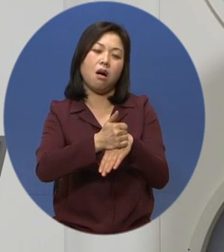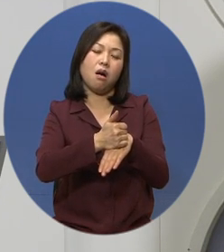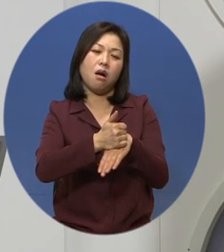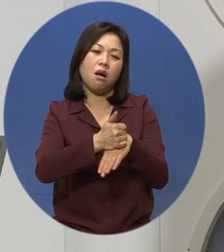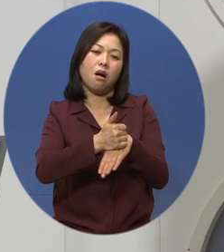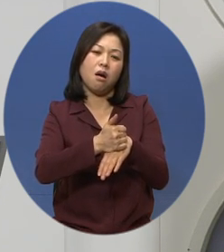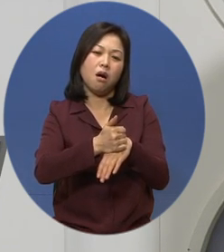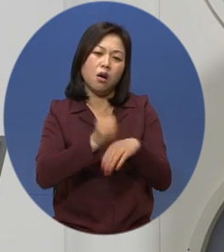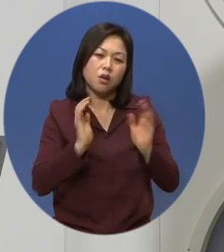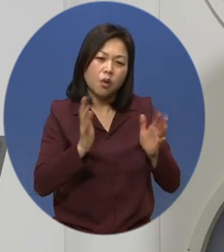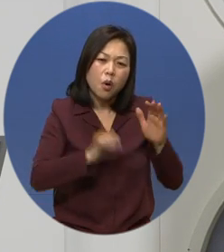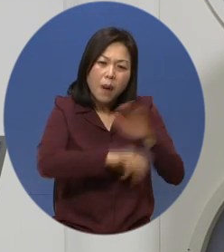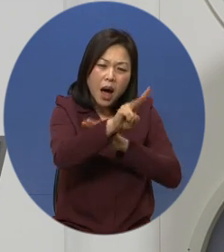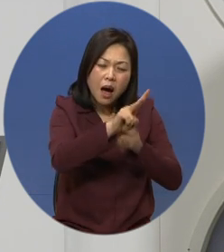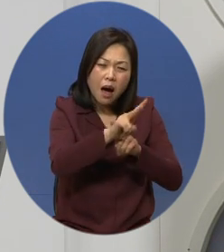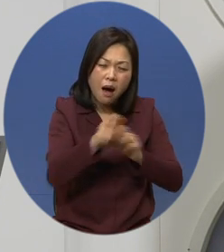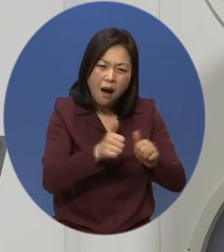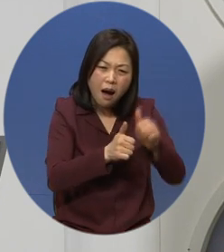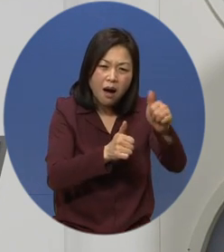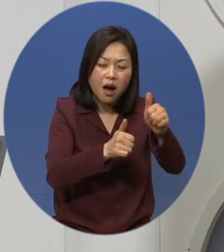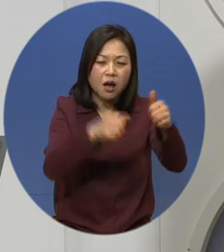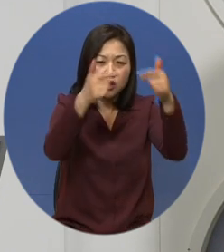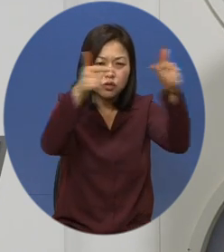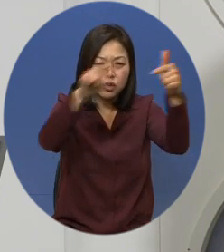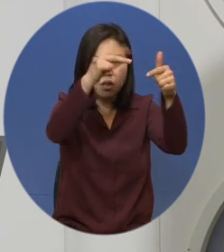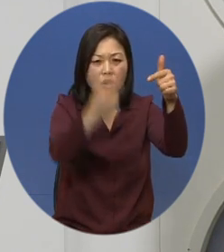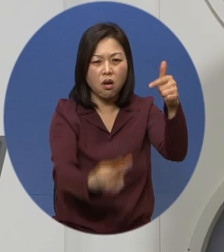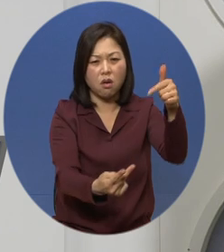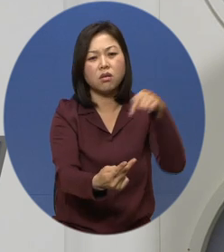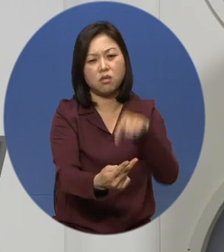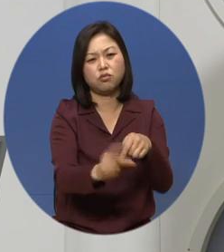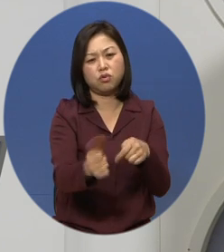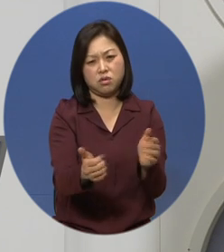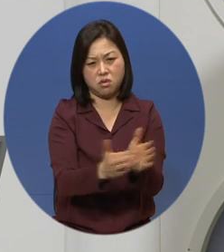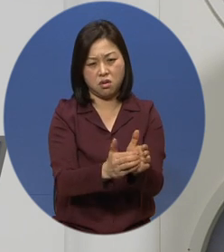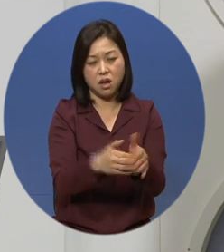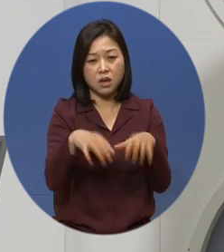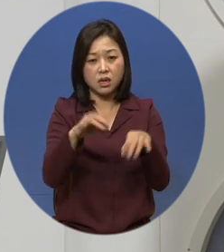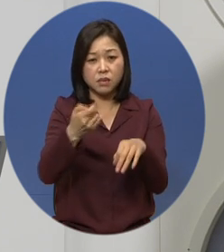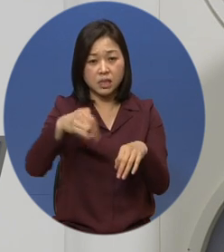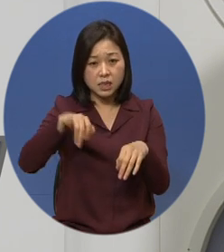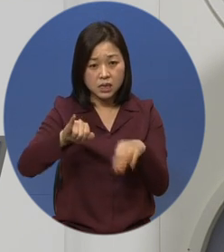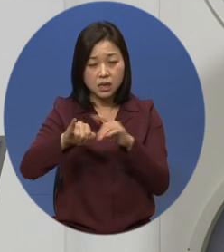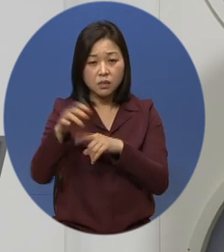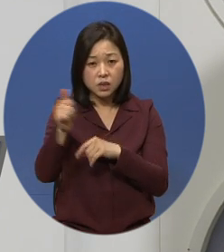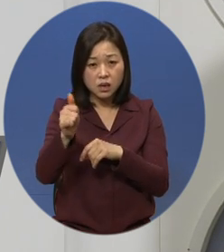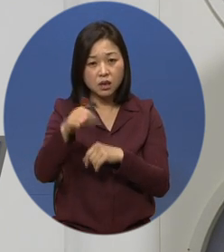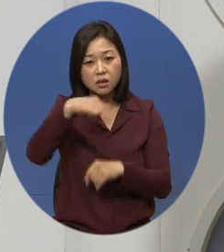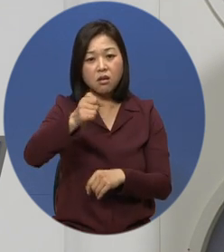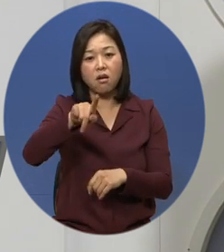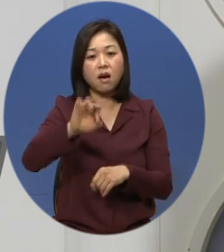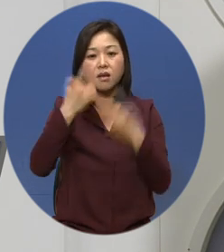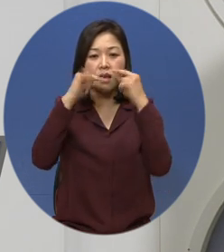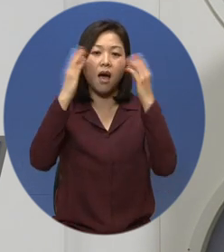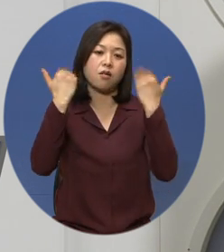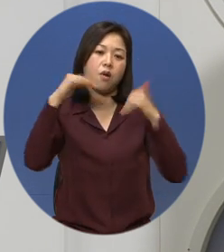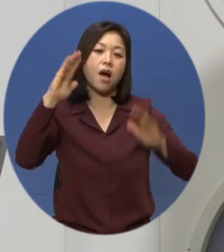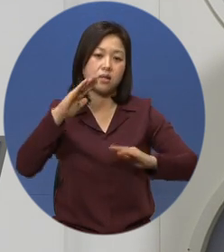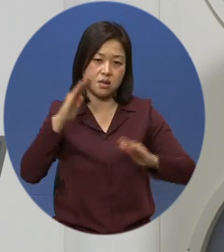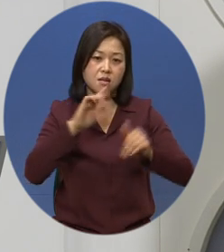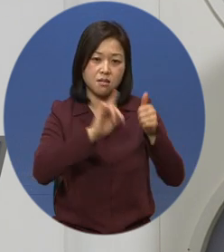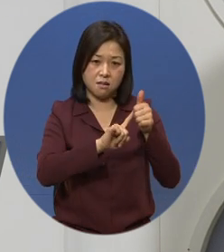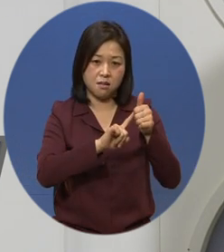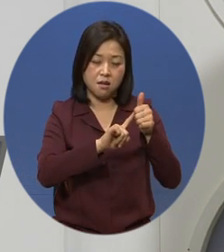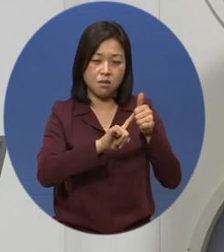됐죠 그 당시 김 유기 여서는 서강대 생겼습니다 성왕 대학생 이었고 아서왕 대